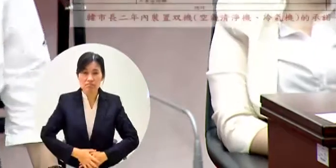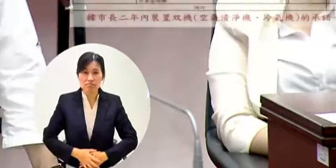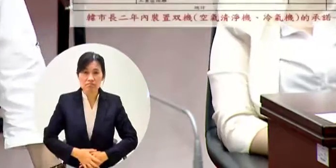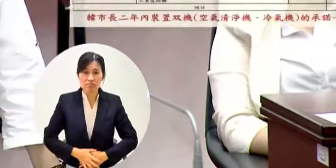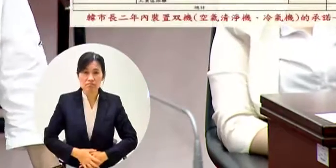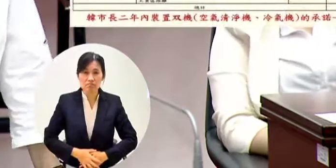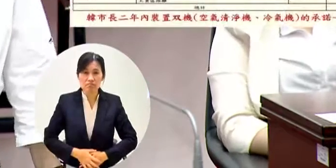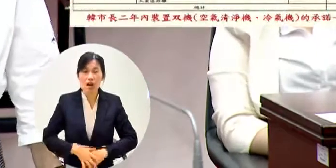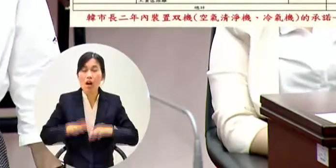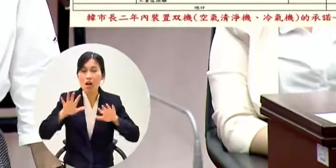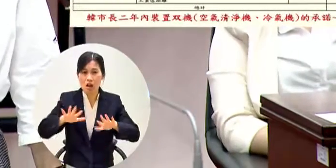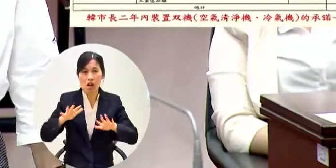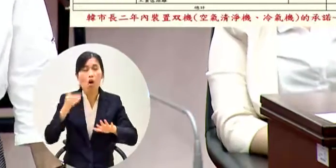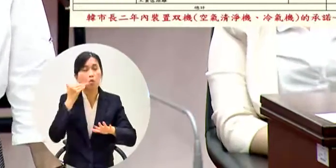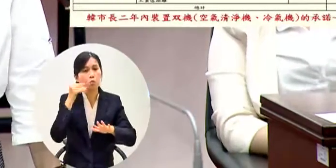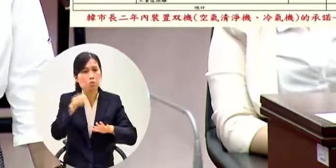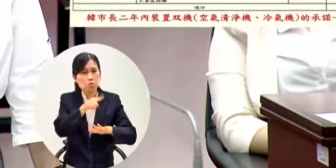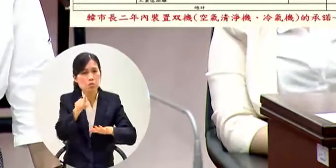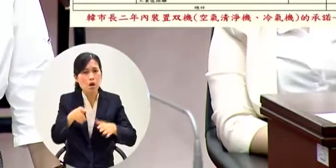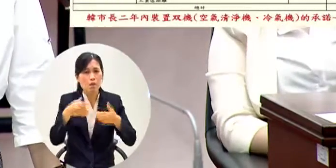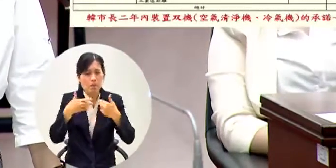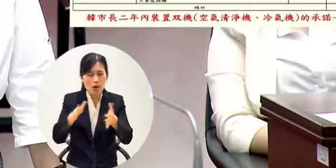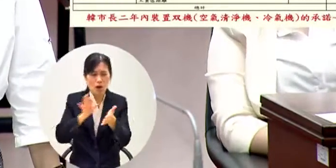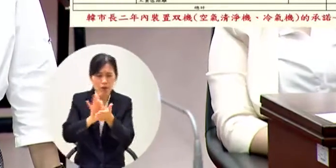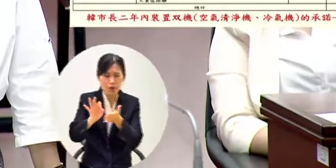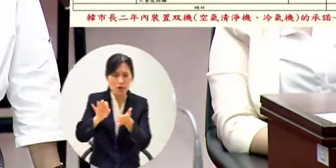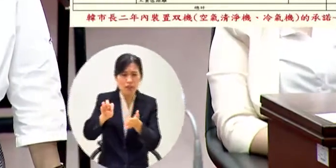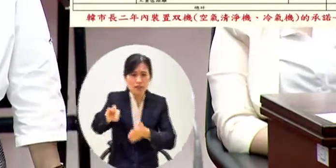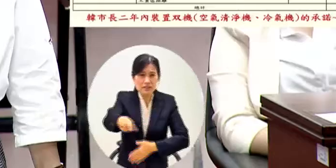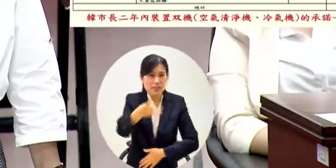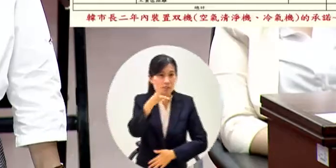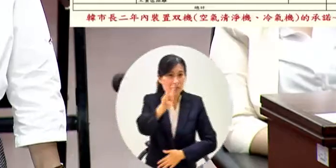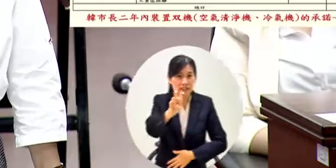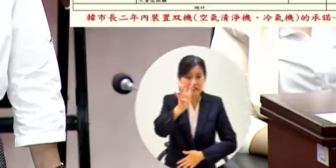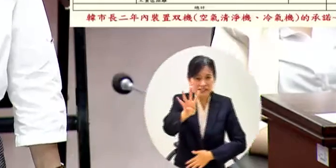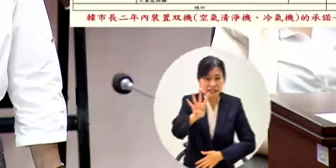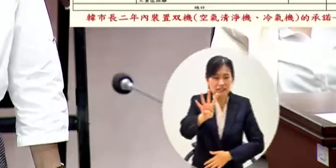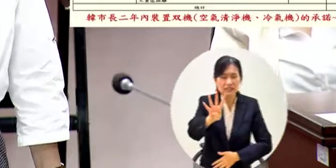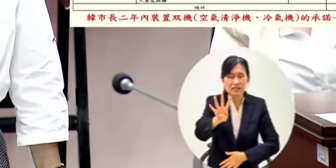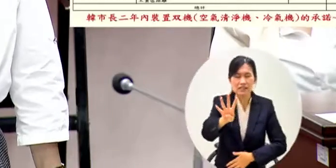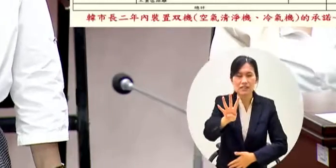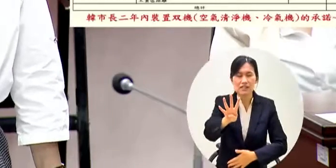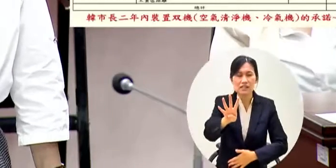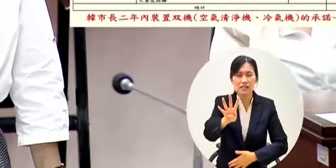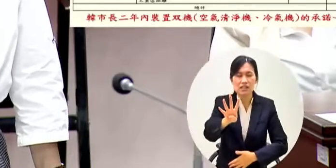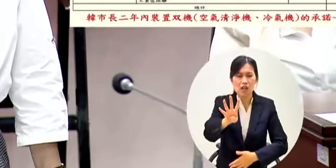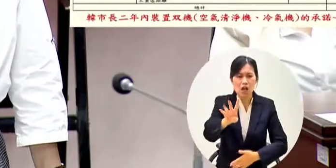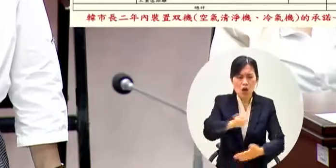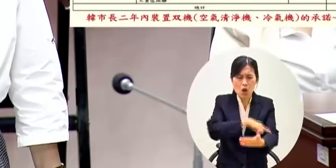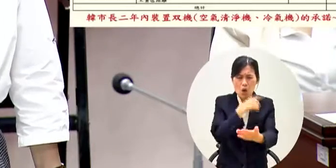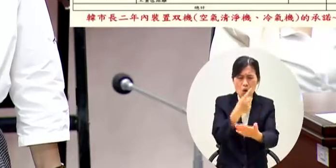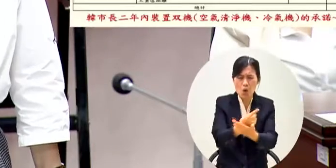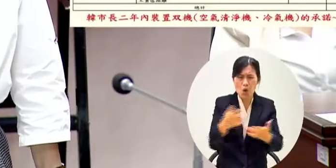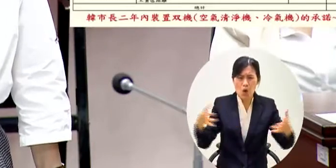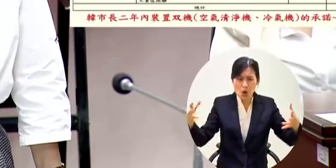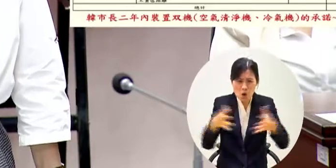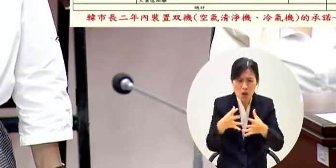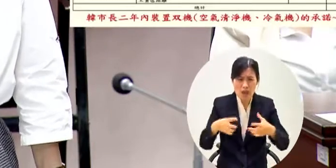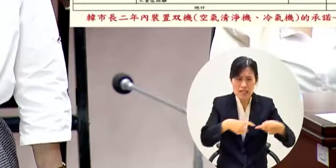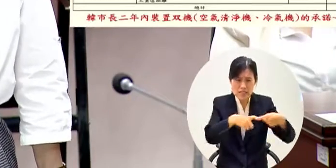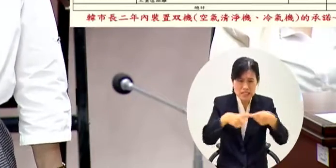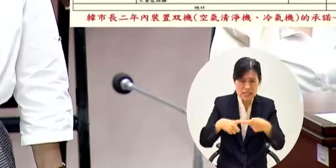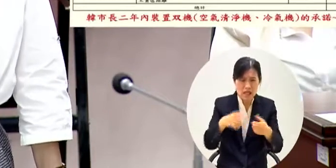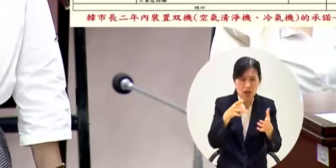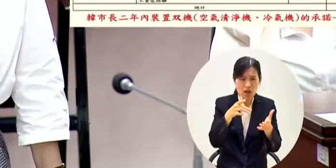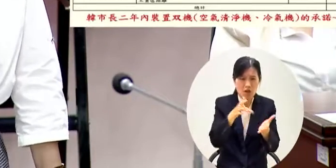今天如果你們不要用三百二十四家的統一招公開招標這個